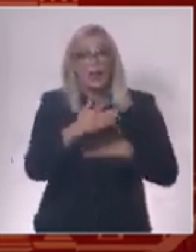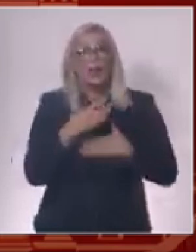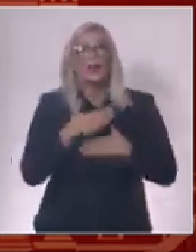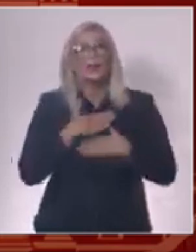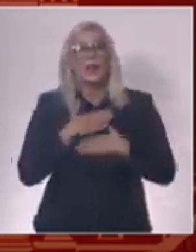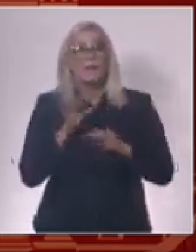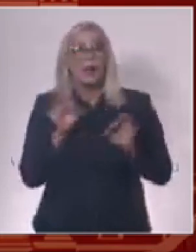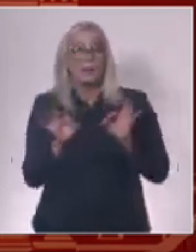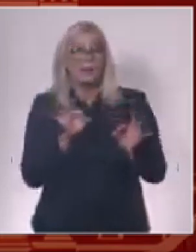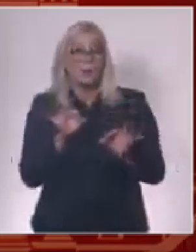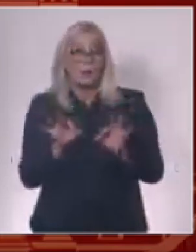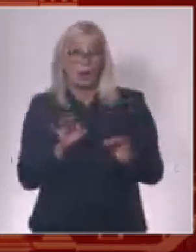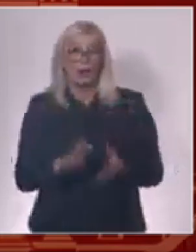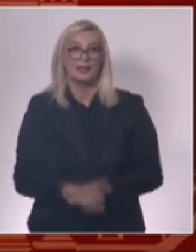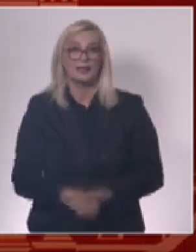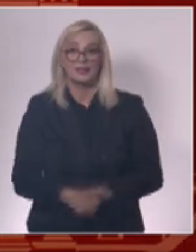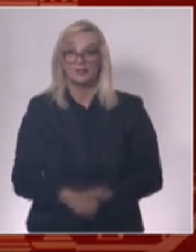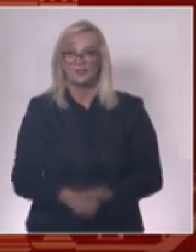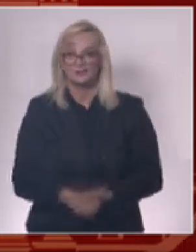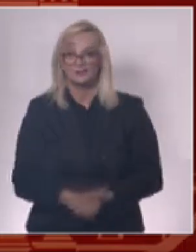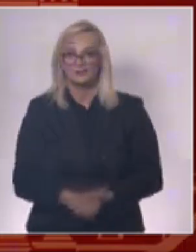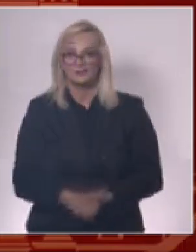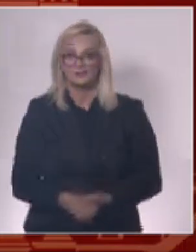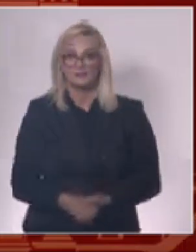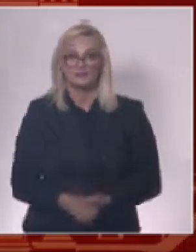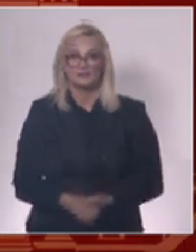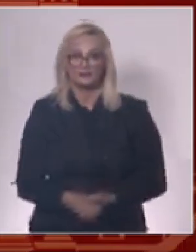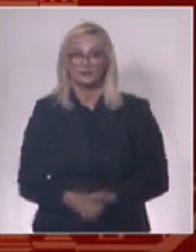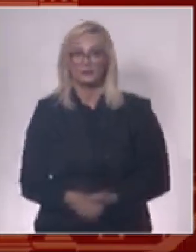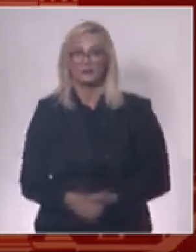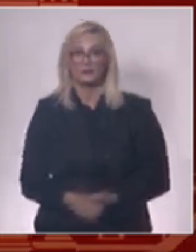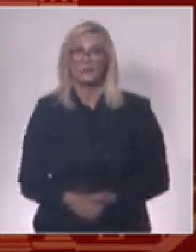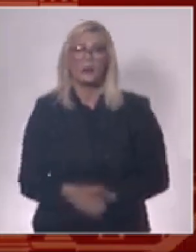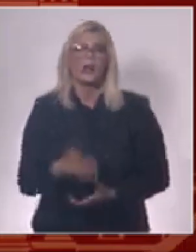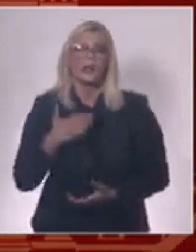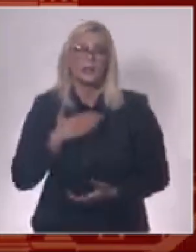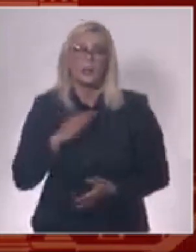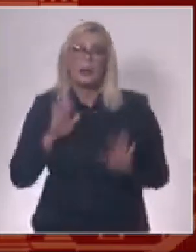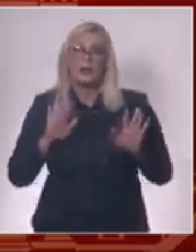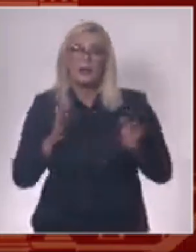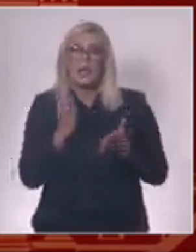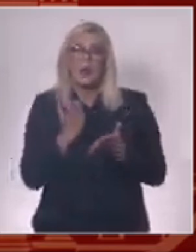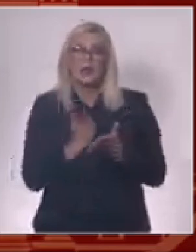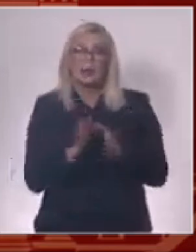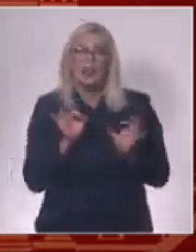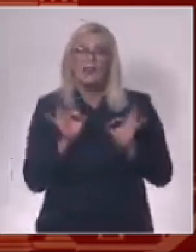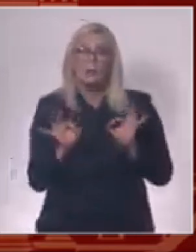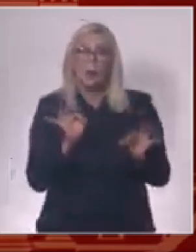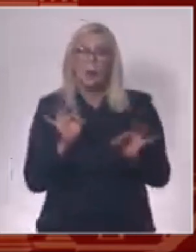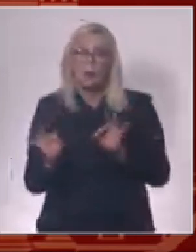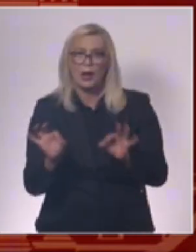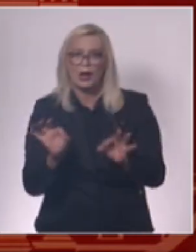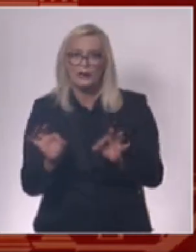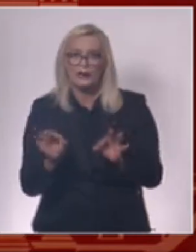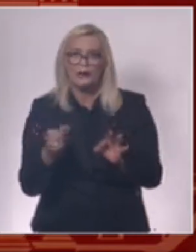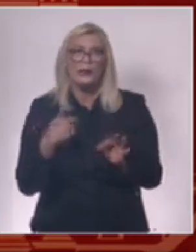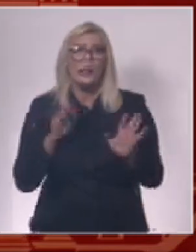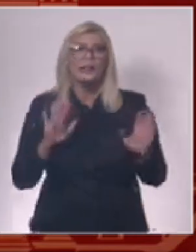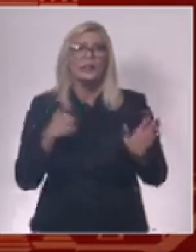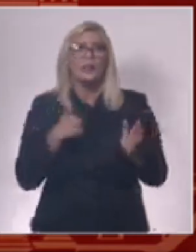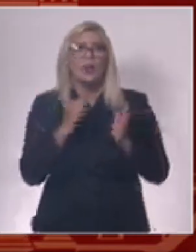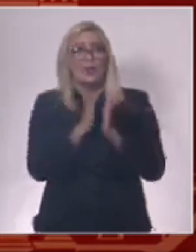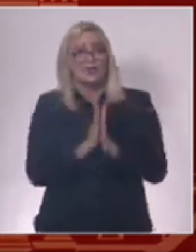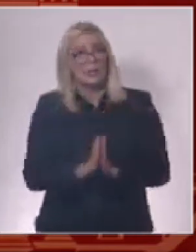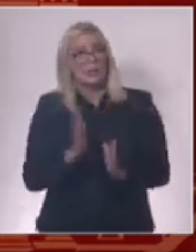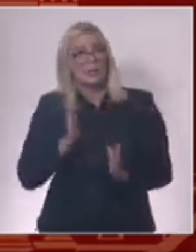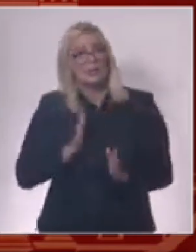беше мојата изјава, ако правилно цитирате, и ќе следат таков тип на провокации, затоа ги замолив граѓаните